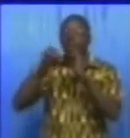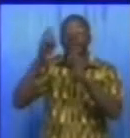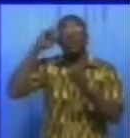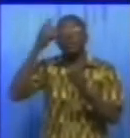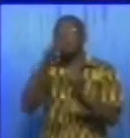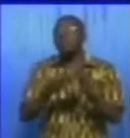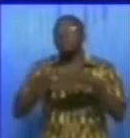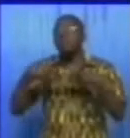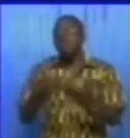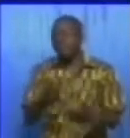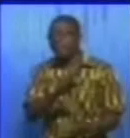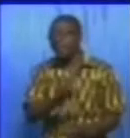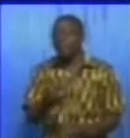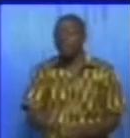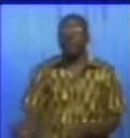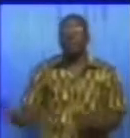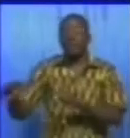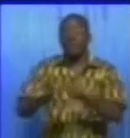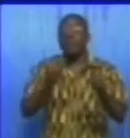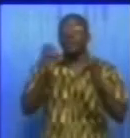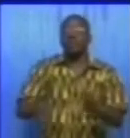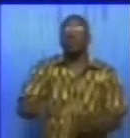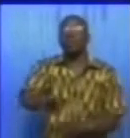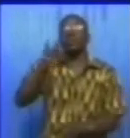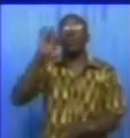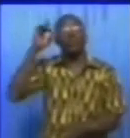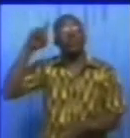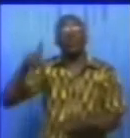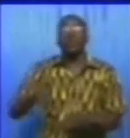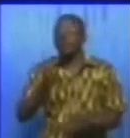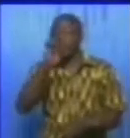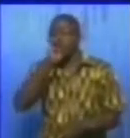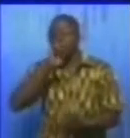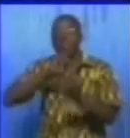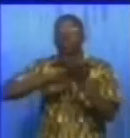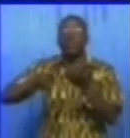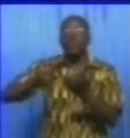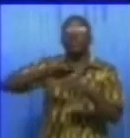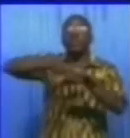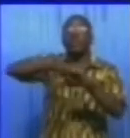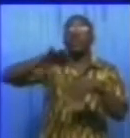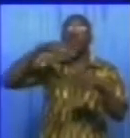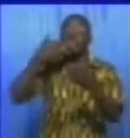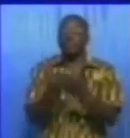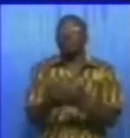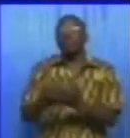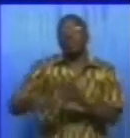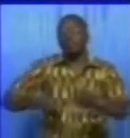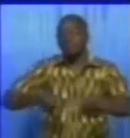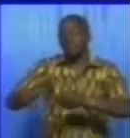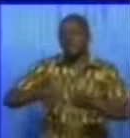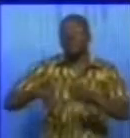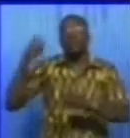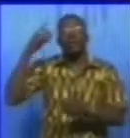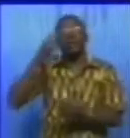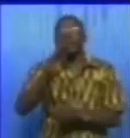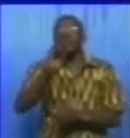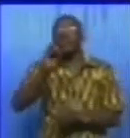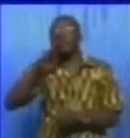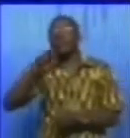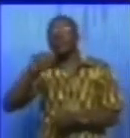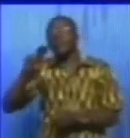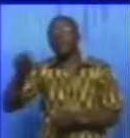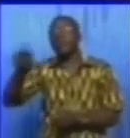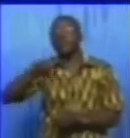manière d'organiser les acteurs pour la réalisation d'ouvrages hydrauliques ainsi que sur les bonnes méthodes de gestion des forages. Vous savez